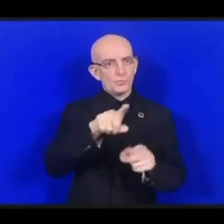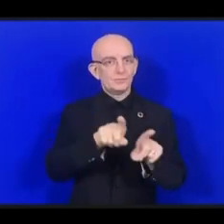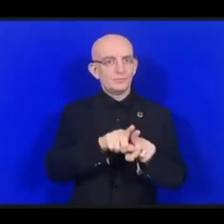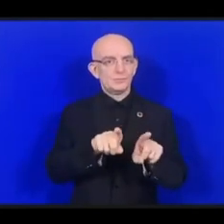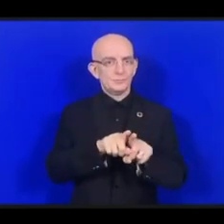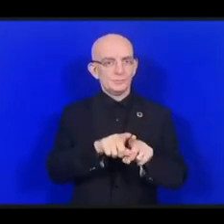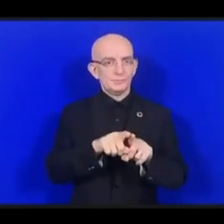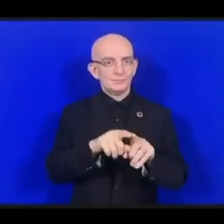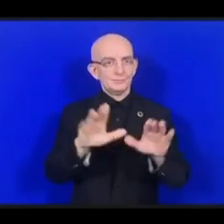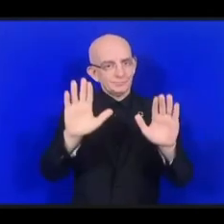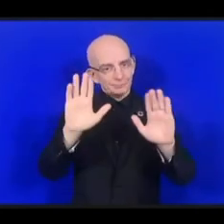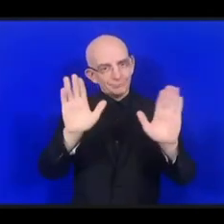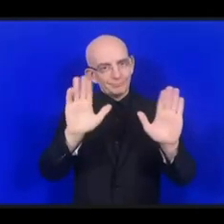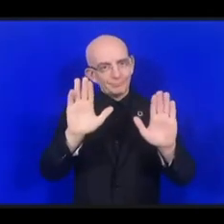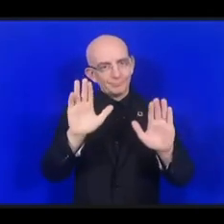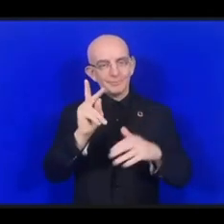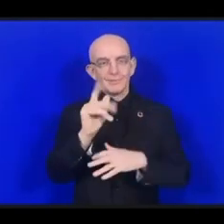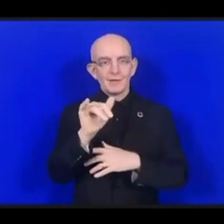见。